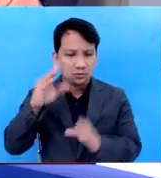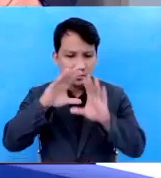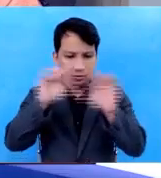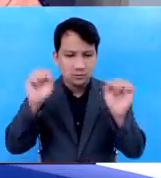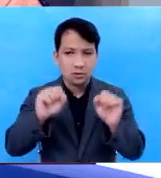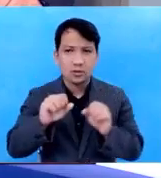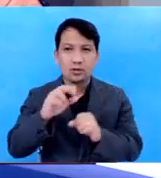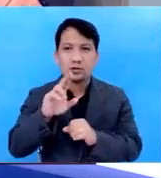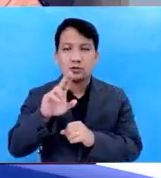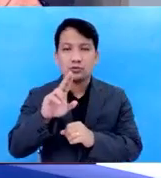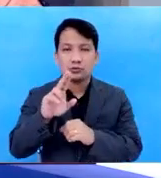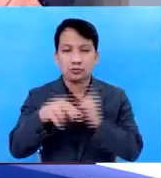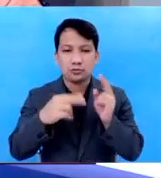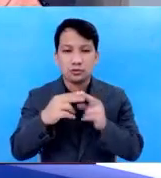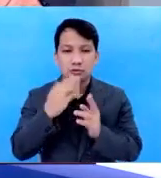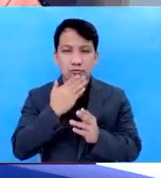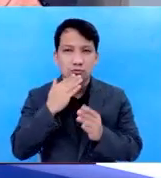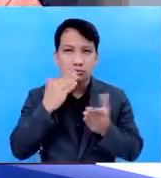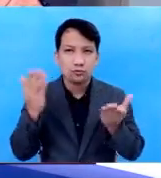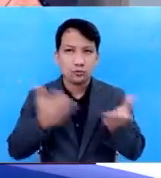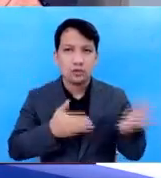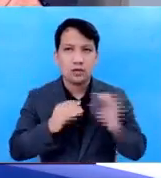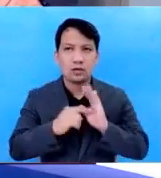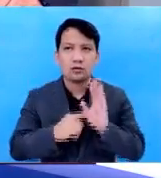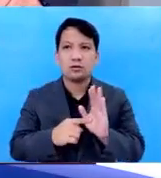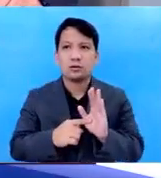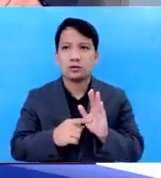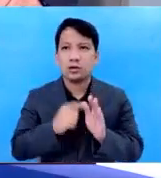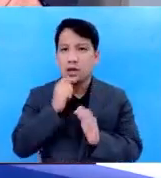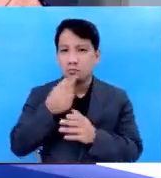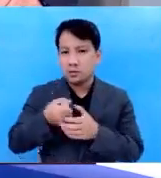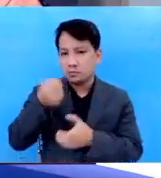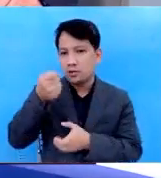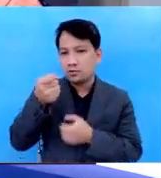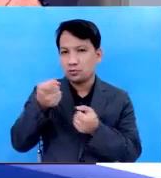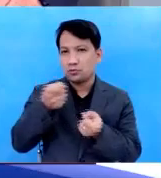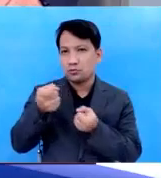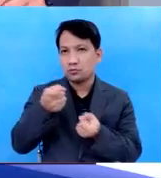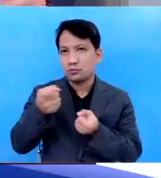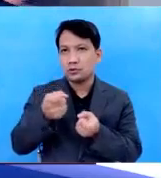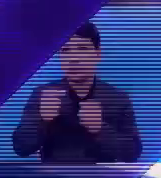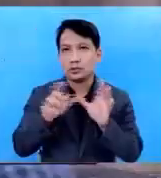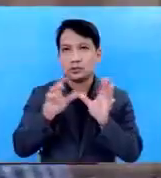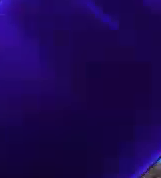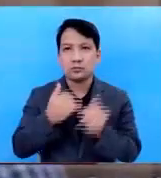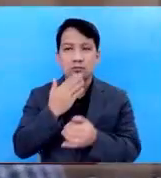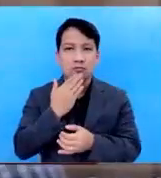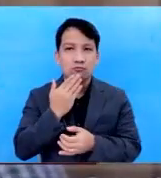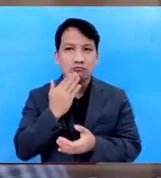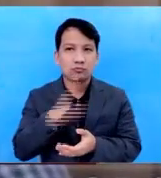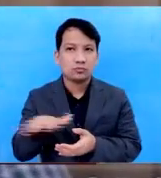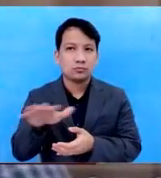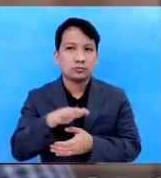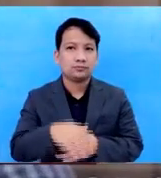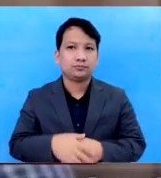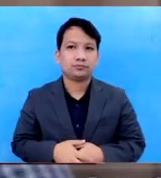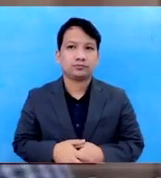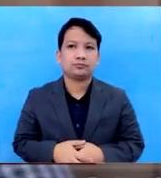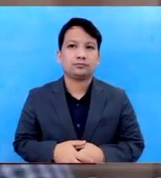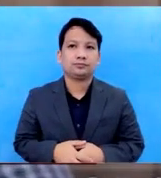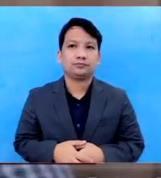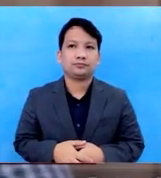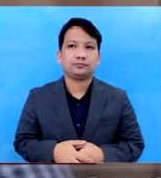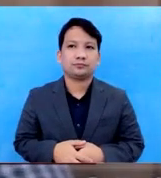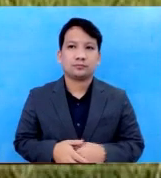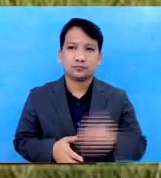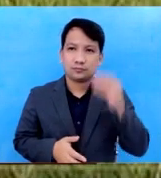Sugar Producers Federation, posibleng may umiipit labang sa supply ng asukal. If you go to the palengkes, ma'am, if you go to